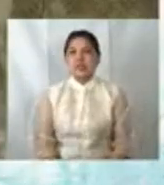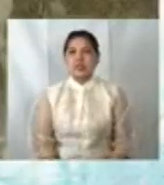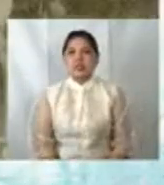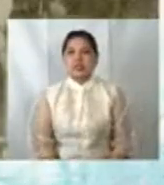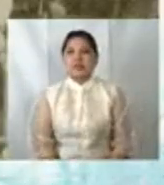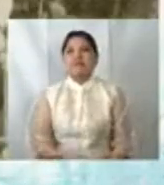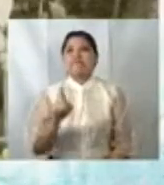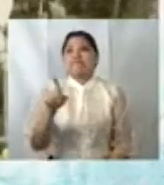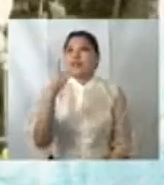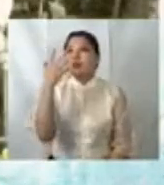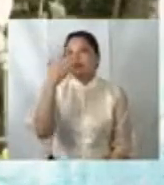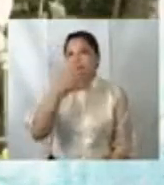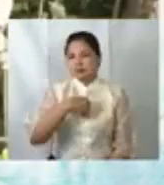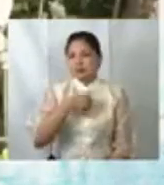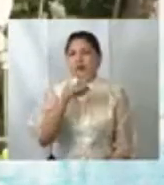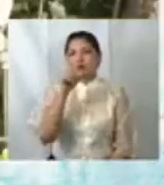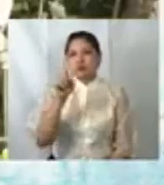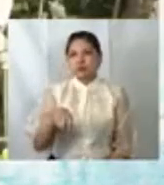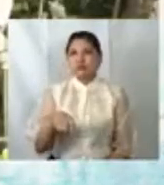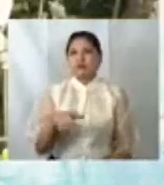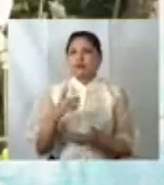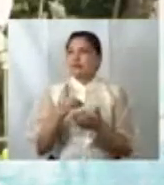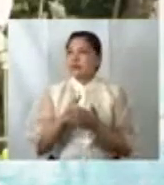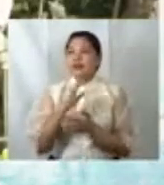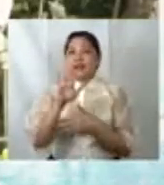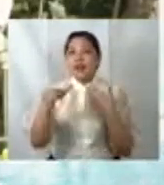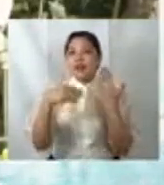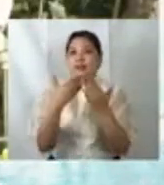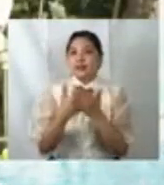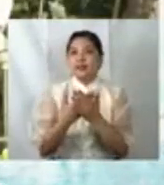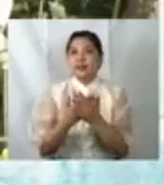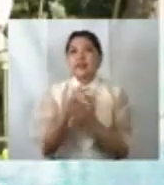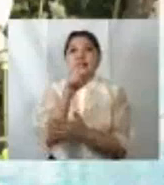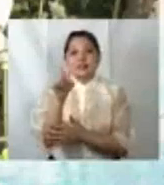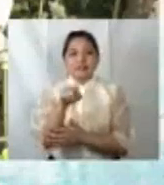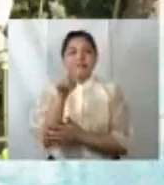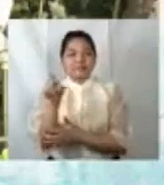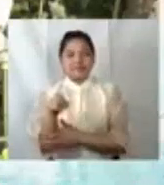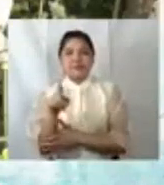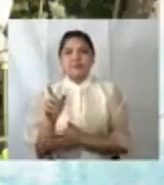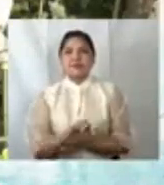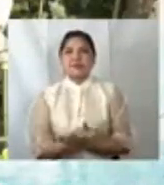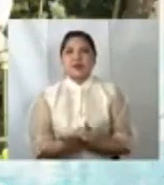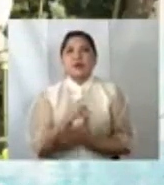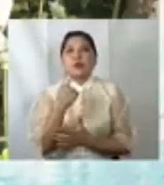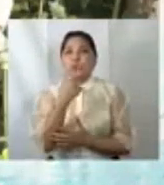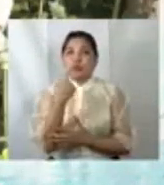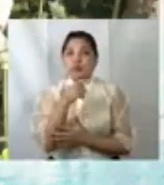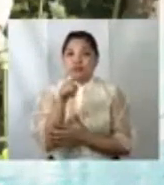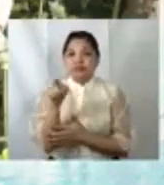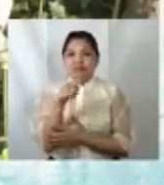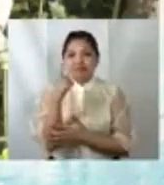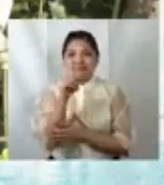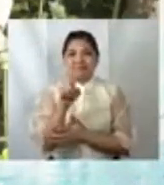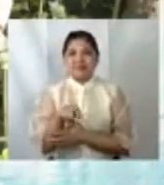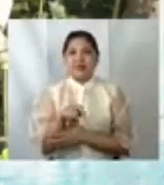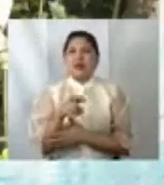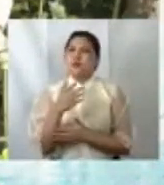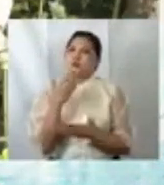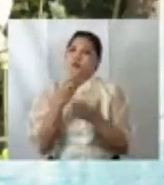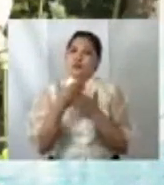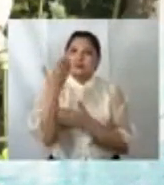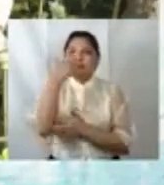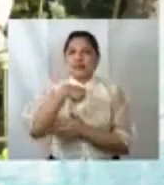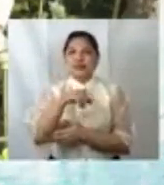Napakagandang tanong, Doktora, no? At sa lahat ng mga nagtanong yan, ano? Na, o sino ka man. Napakagandang tanong, ano?